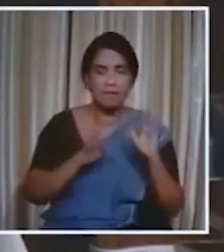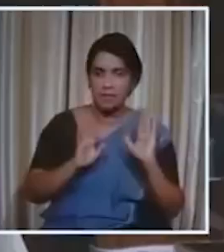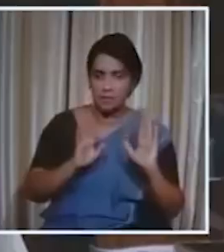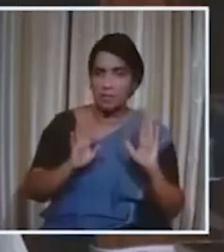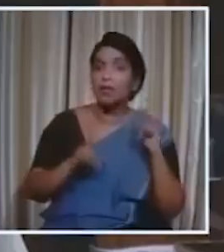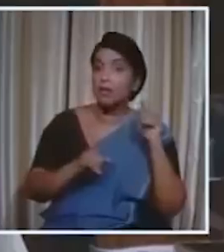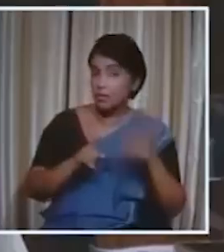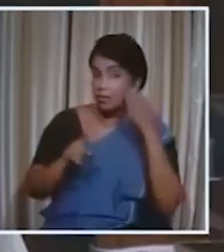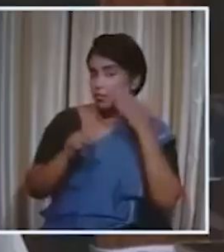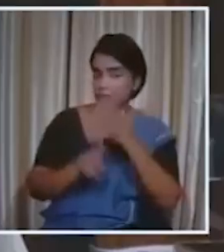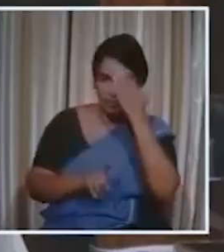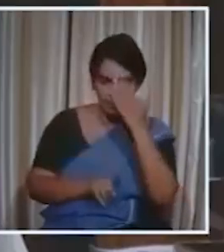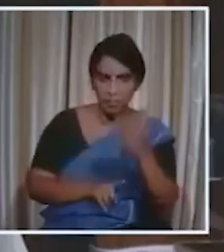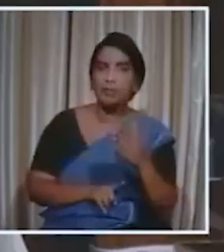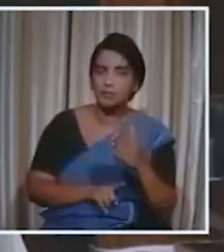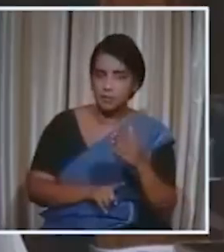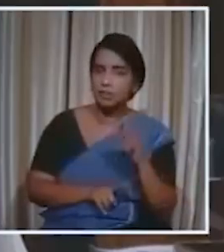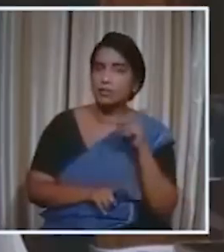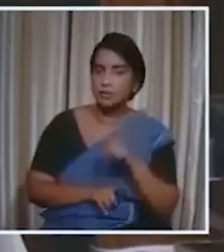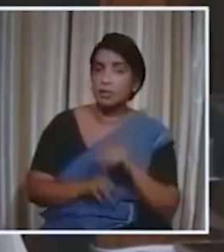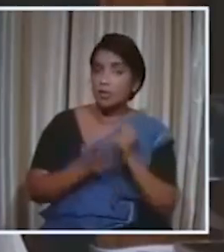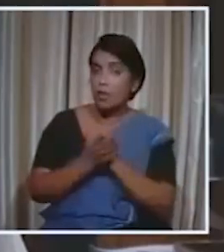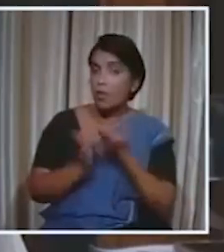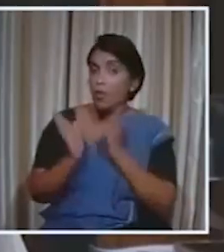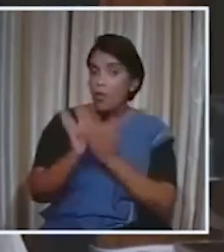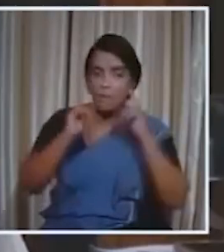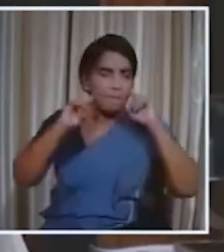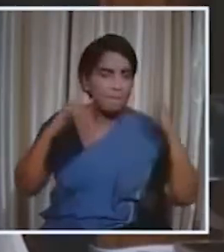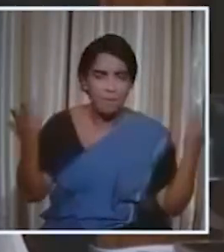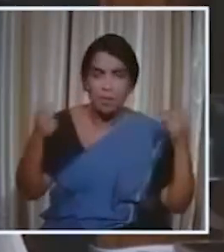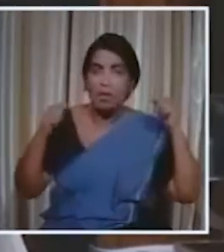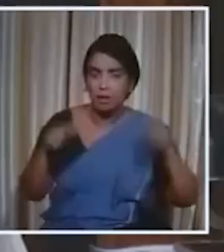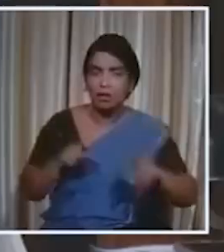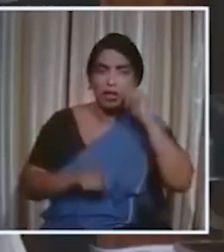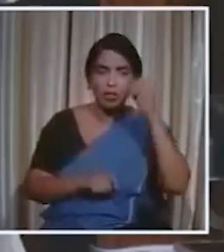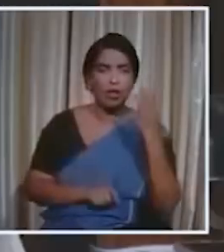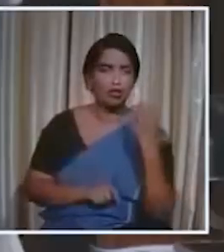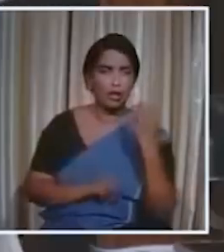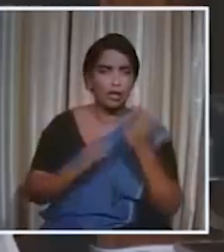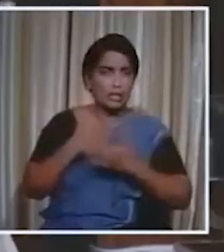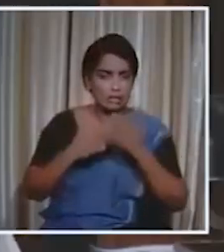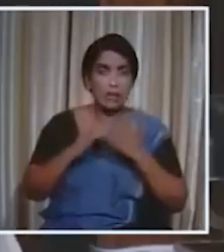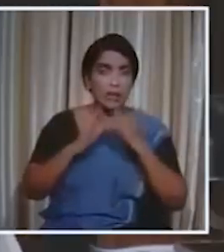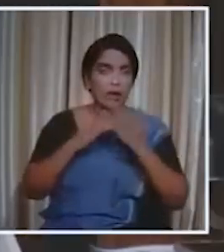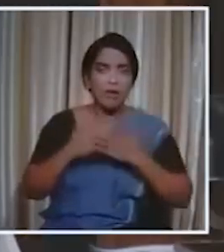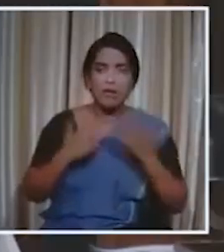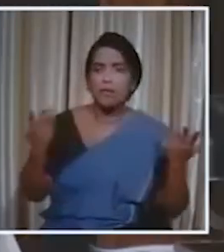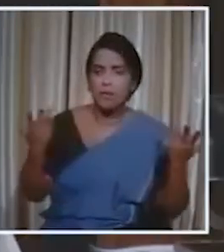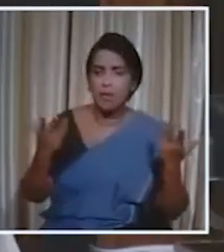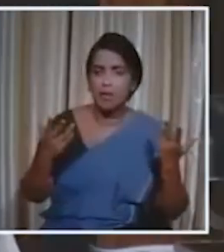මේක ගැන ඔබතුමා කරුණා කරලා ප්‍රකාශයක් කරන්න. මොකද මේක සියලු කවුද කියලා දන්නේ නැහැ. අද මිනිස්සුන්ට රුපියල් 3000 සිමෙන්ති යනකොට ගයක් හදන්න බැහැ. අර